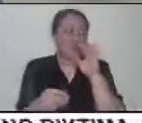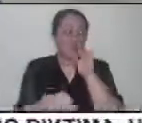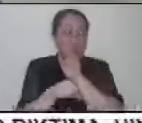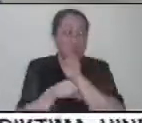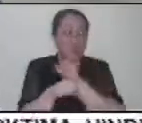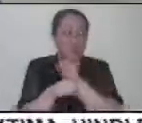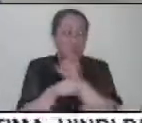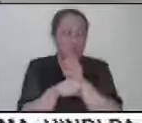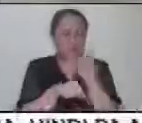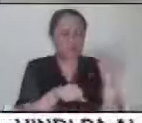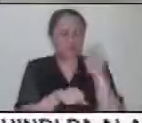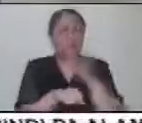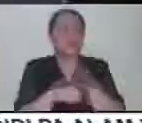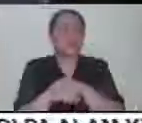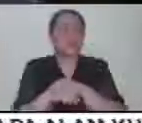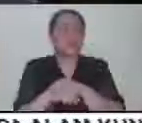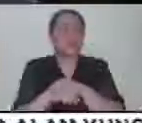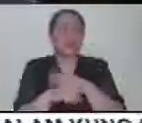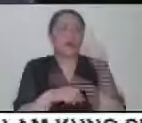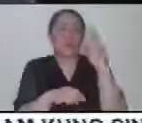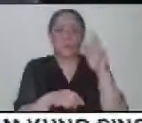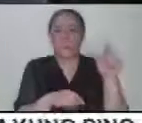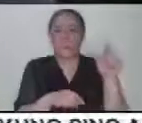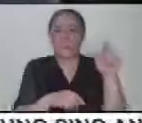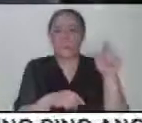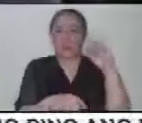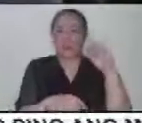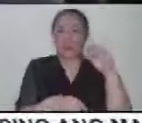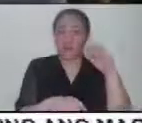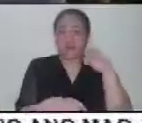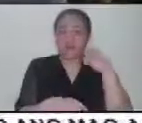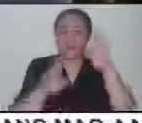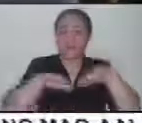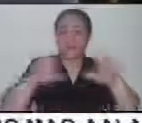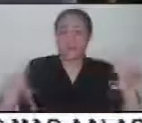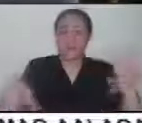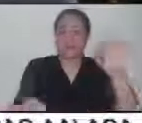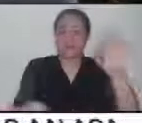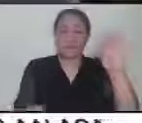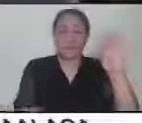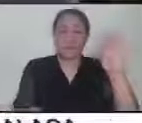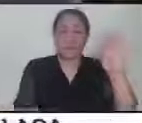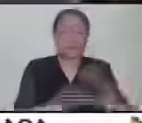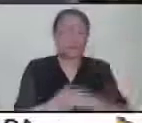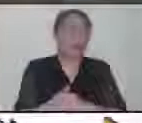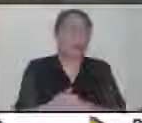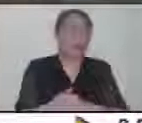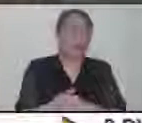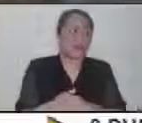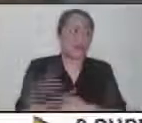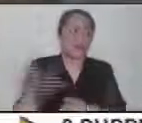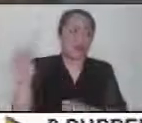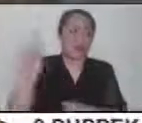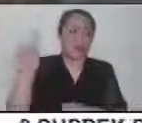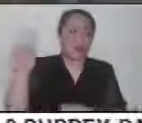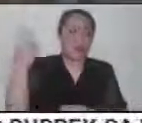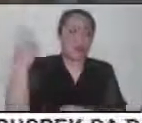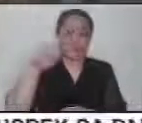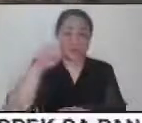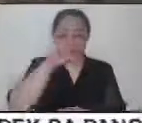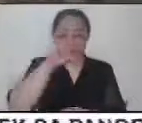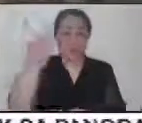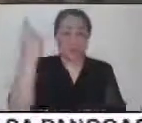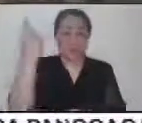nakalugaw, makakain lang po. Pinangihinayangan ni Flor Deliza na wala siyang maitulong sa kanyang nasawing anak, lalo na't may